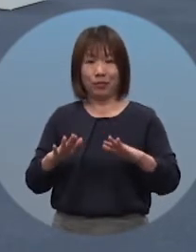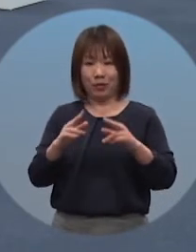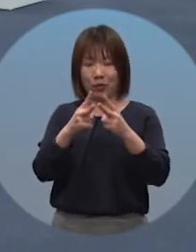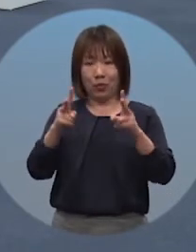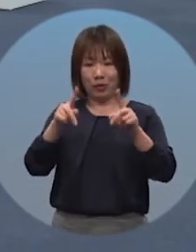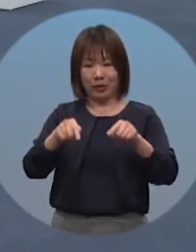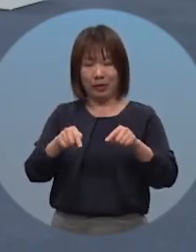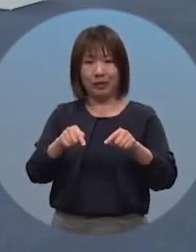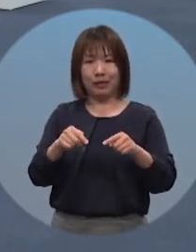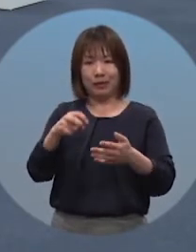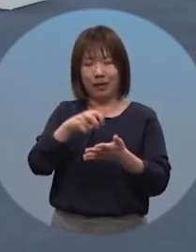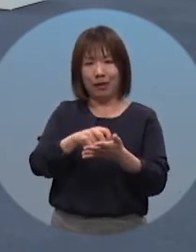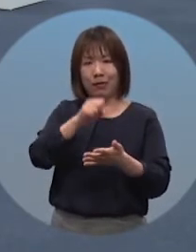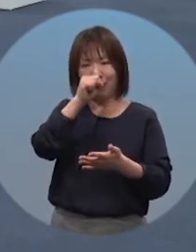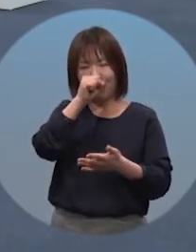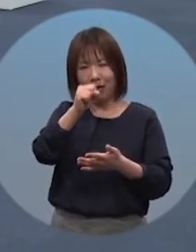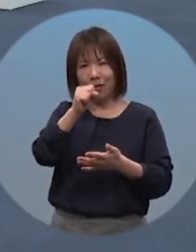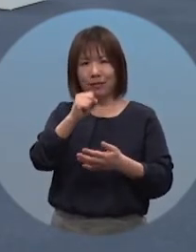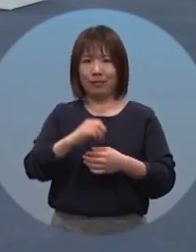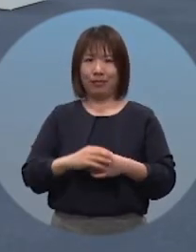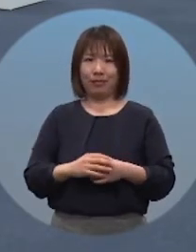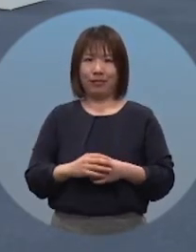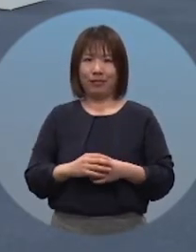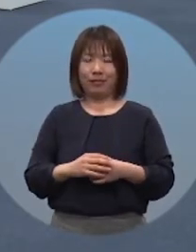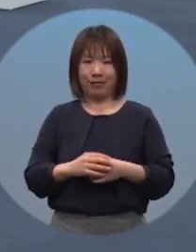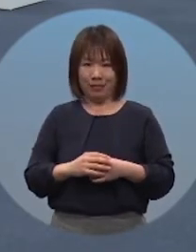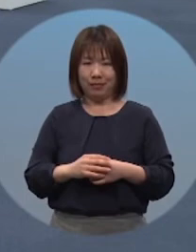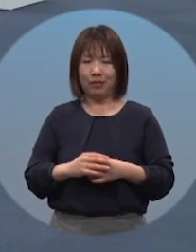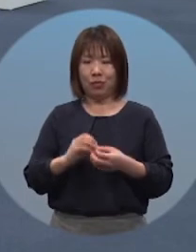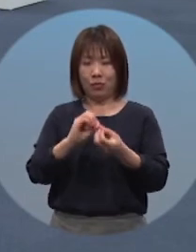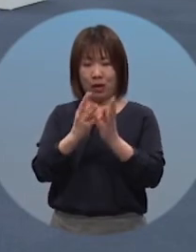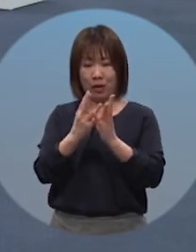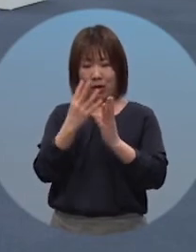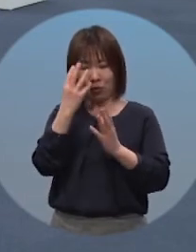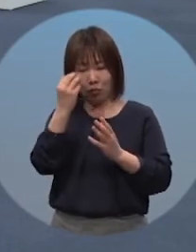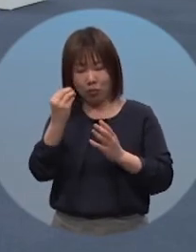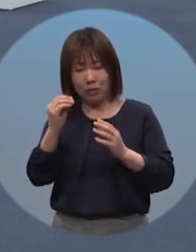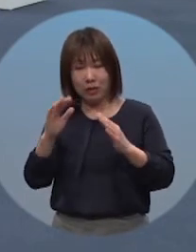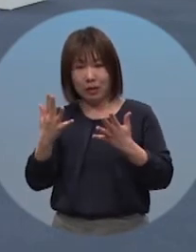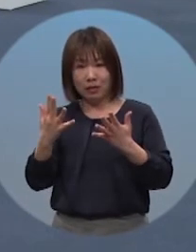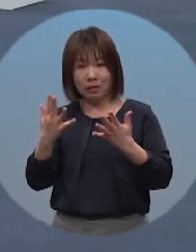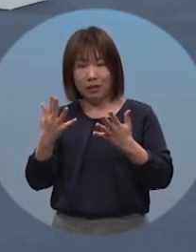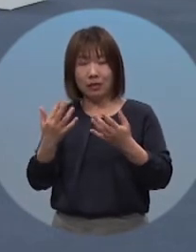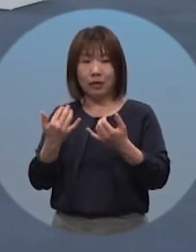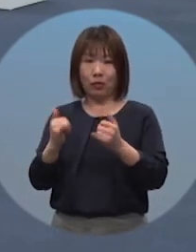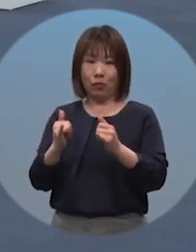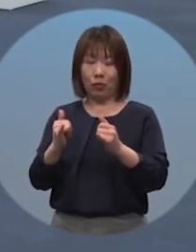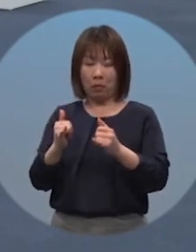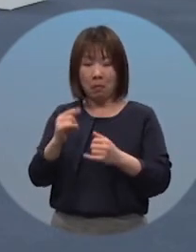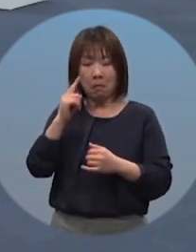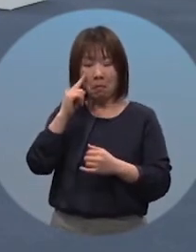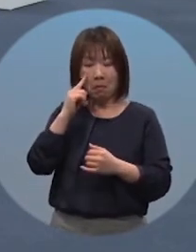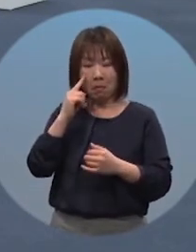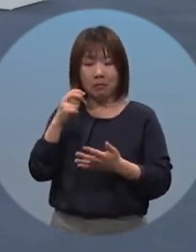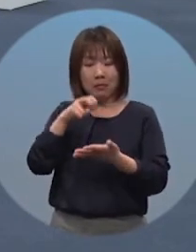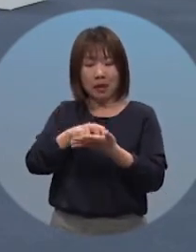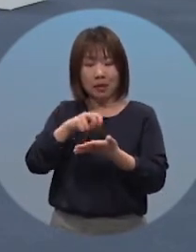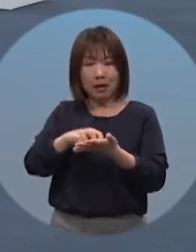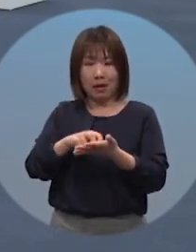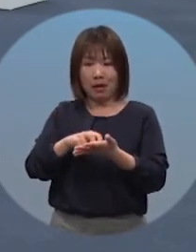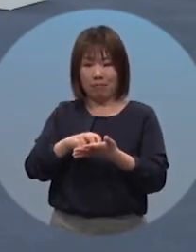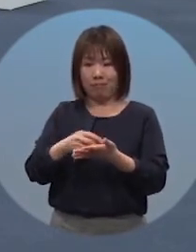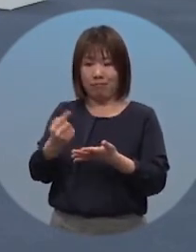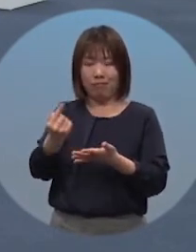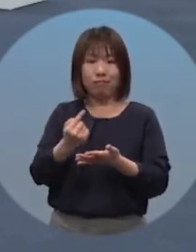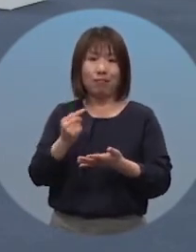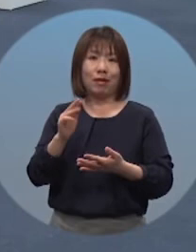までお花をねあんまり興味ない人でもちょっとこういうので参加してほしいなと思うからまたこれから